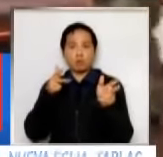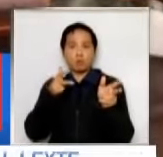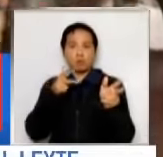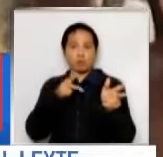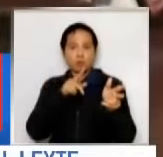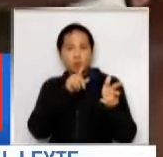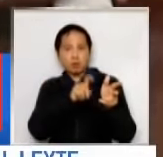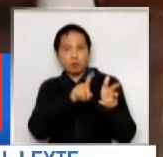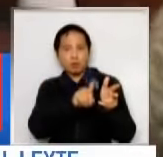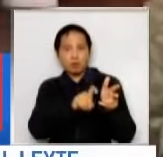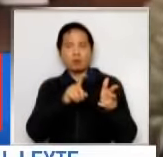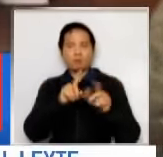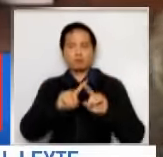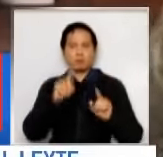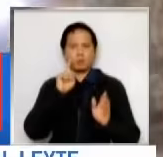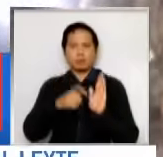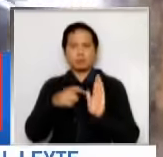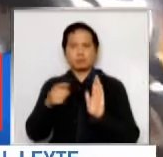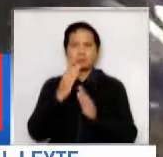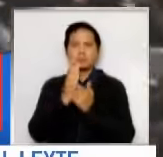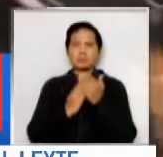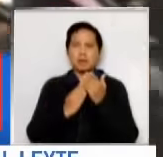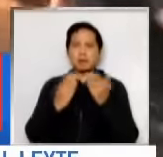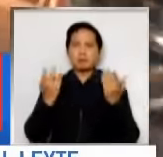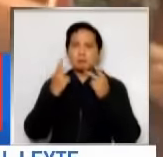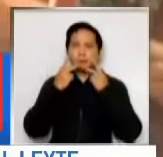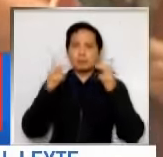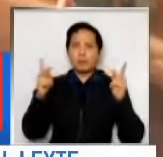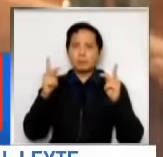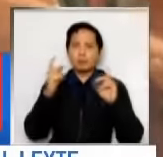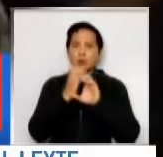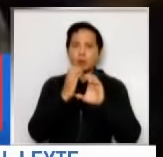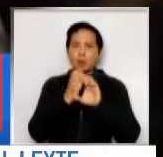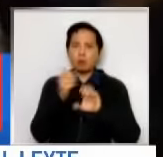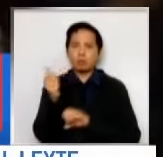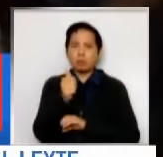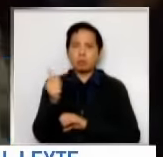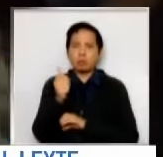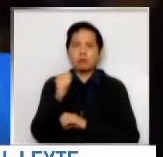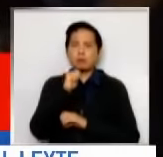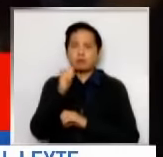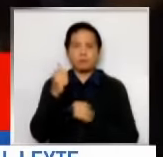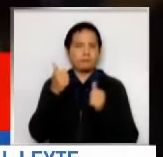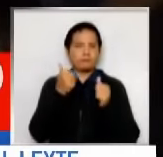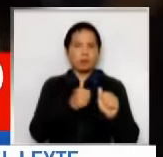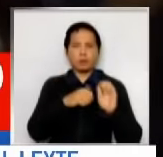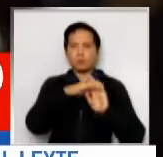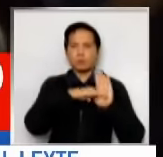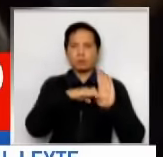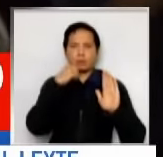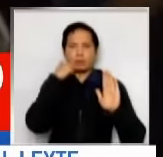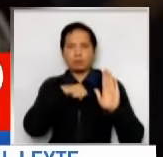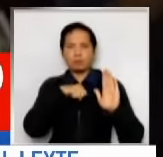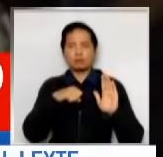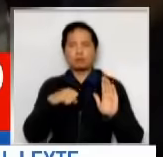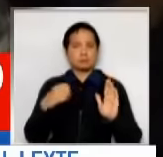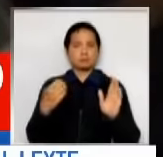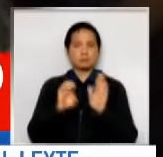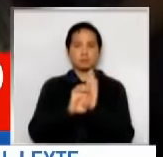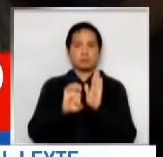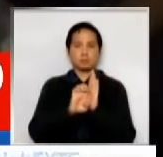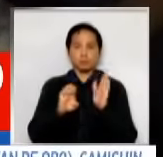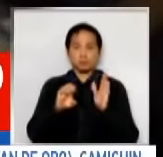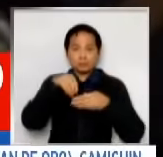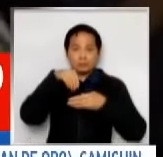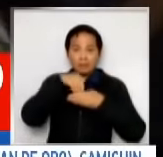ilang pampublikong transportasyon pa rin daw ang hindi sumusunod sa health protocol. Yung iba kasi talagang punong-puno, siksikan pa nga eh.